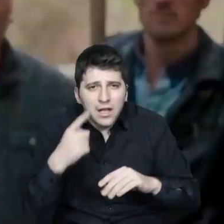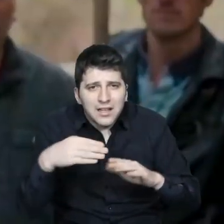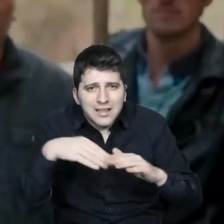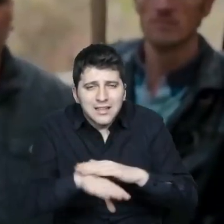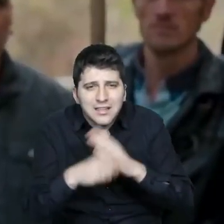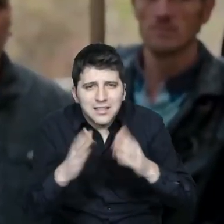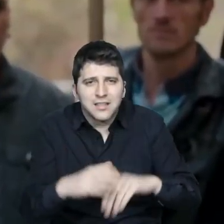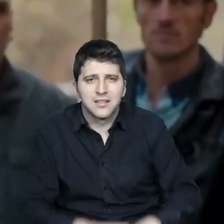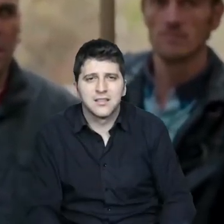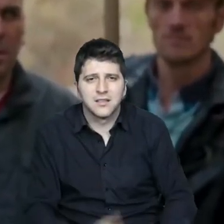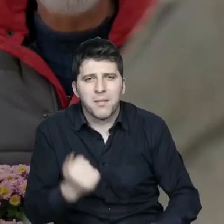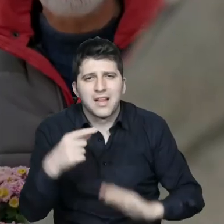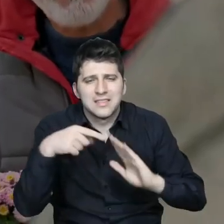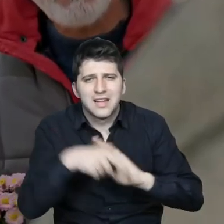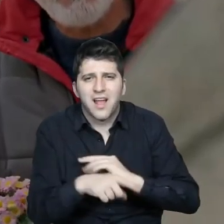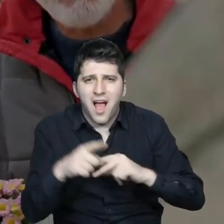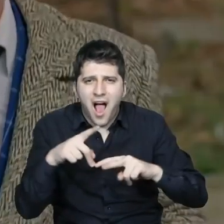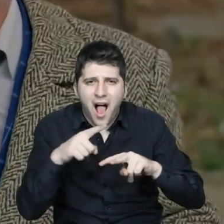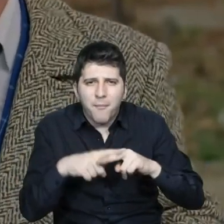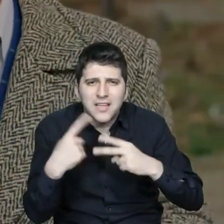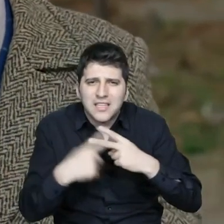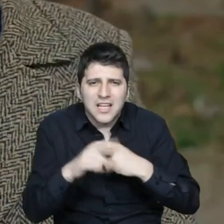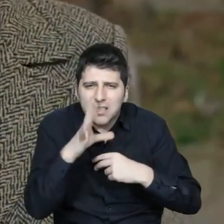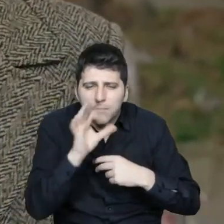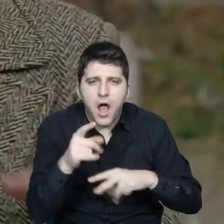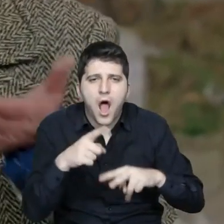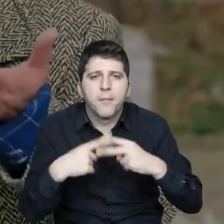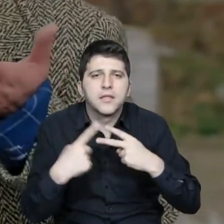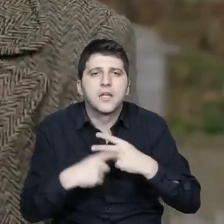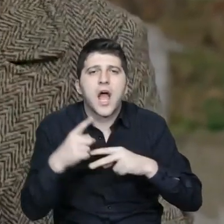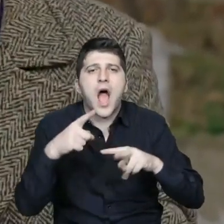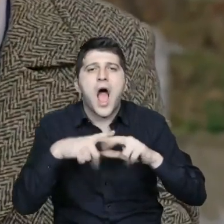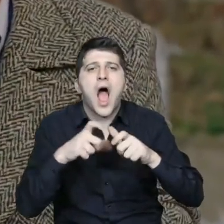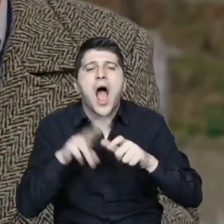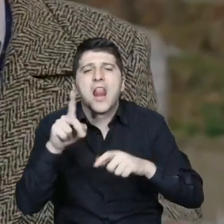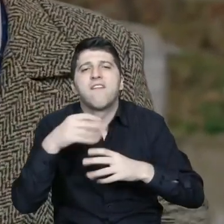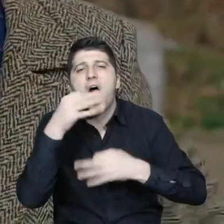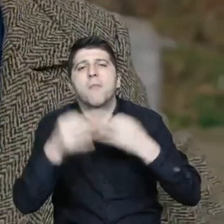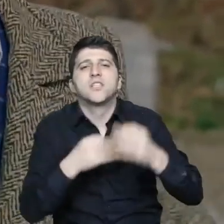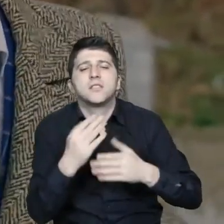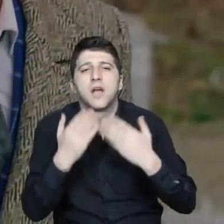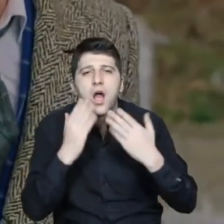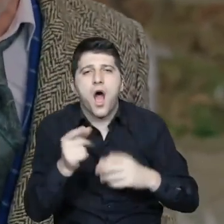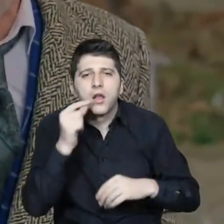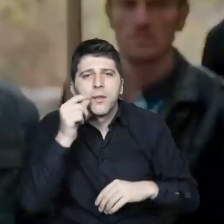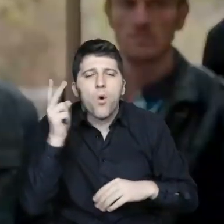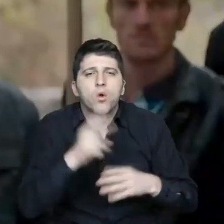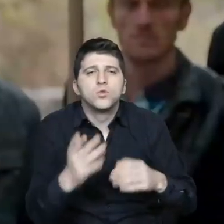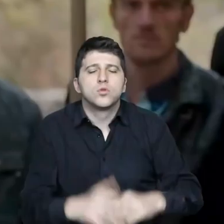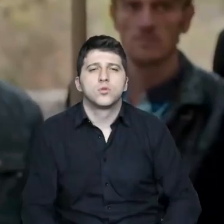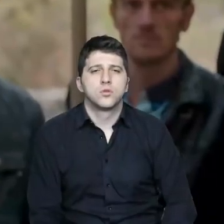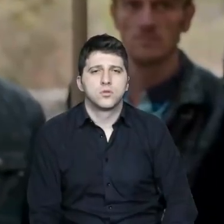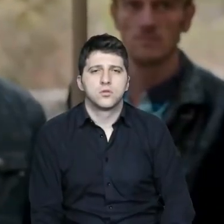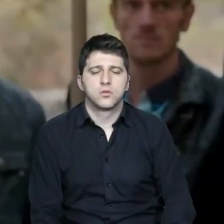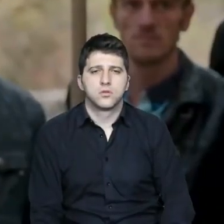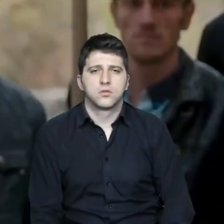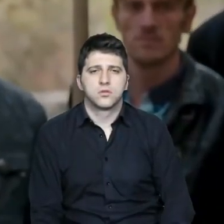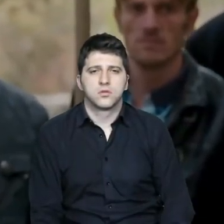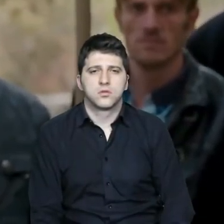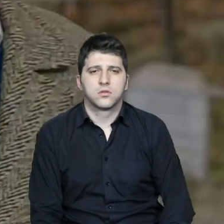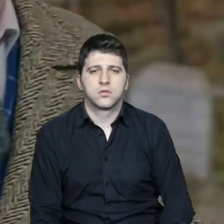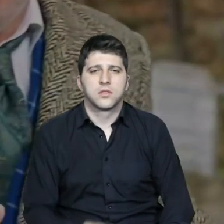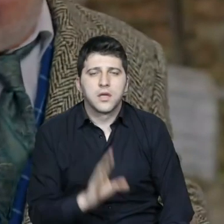altında. Biraz derinde. Ahmet Yanardağ kim? Ahmet Yanardağ Alev Hanım'ın amcası. Meğersem adam ölmüş.